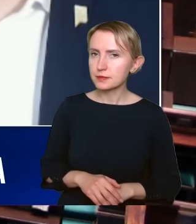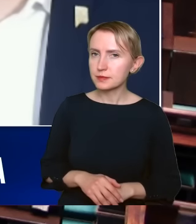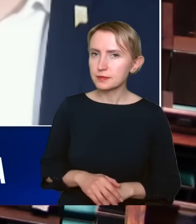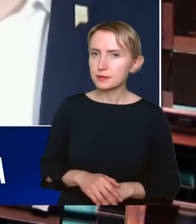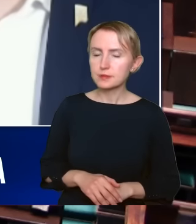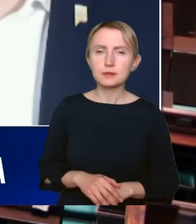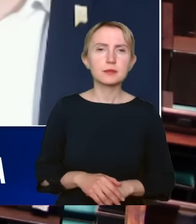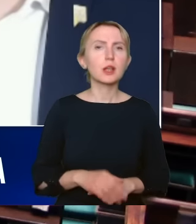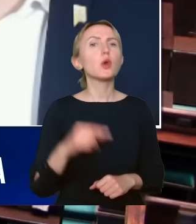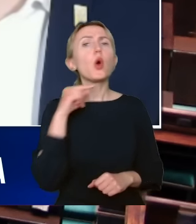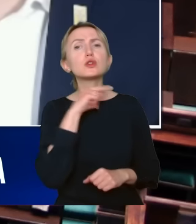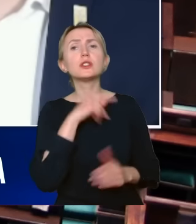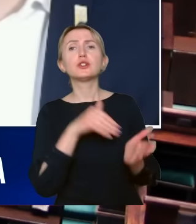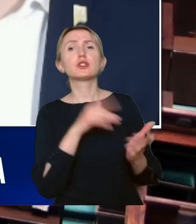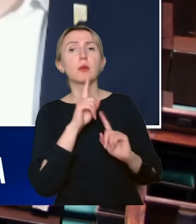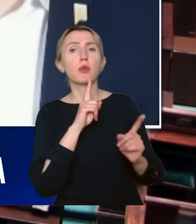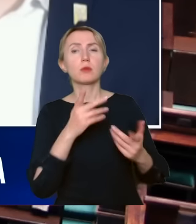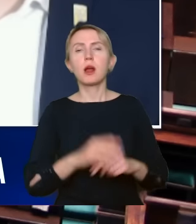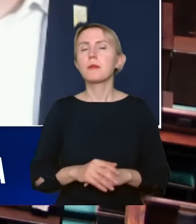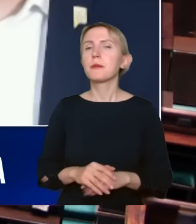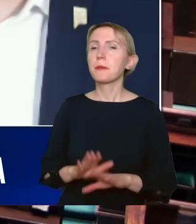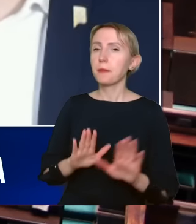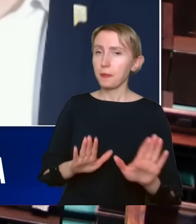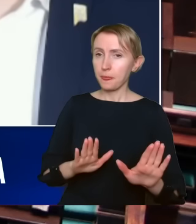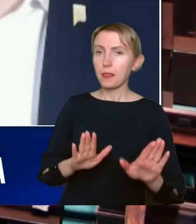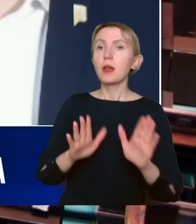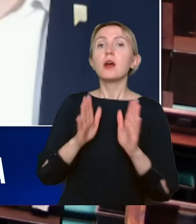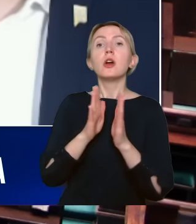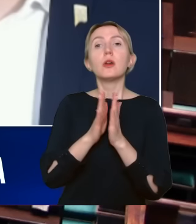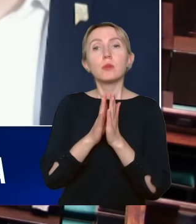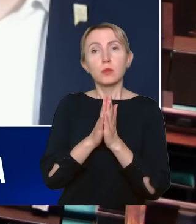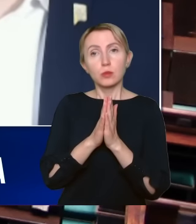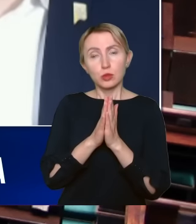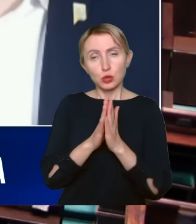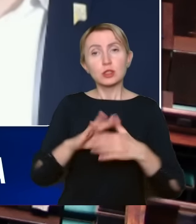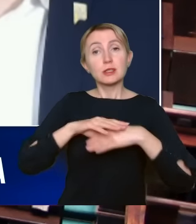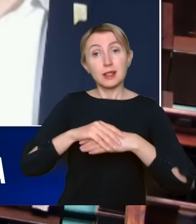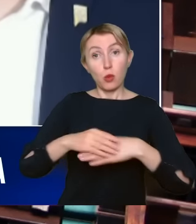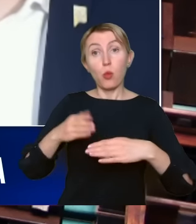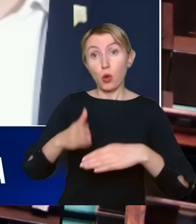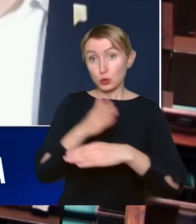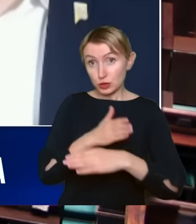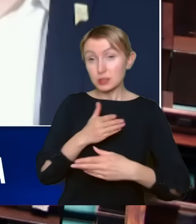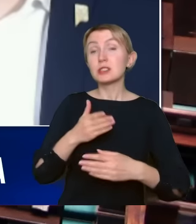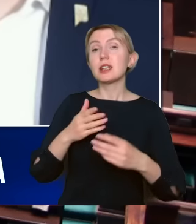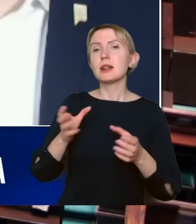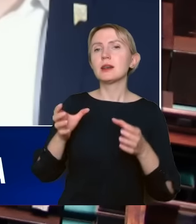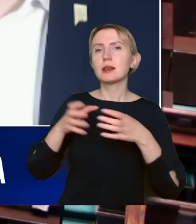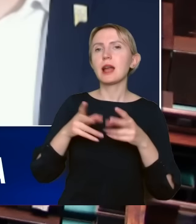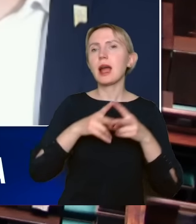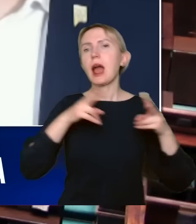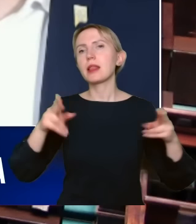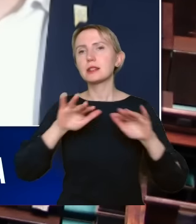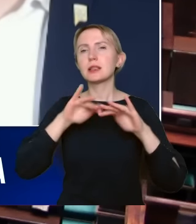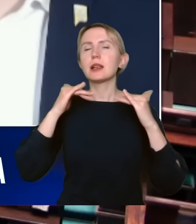jeżeli pan jest słowy, panie pośle, to proszę się w takim razie ze mną założyć, że ta kadencja Sejmu przerwa. Nie, ale szanowni